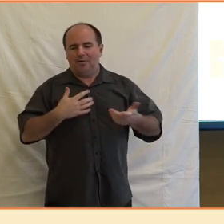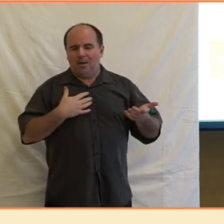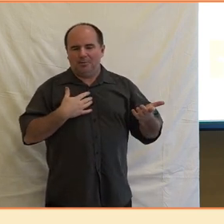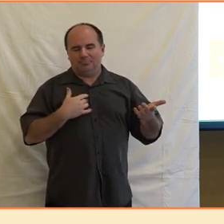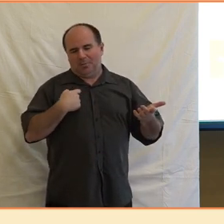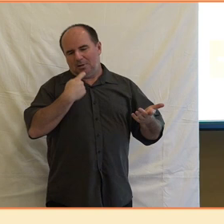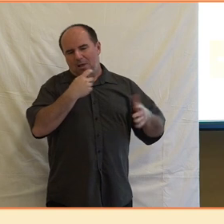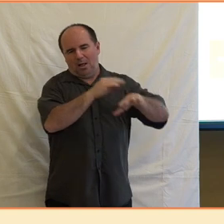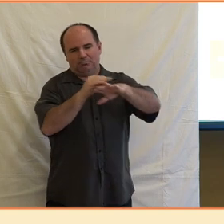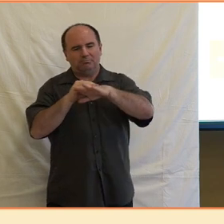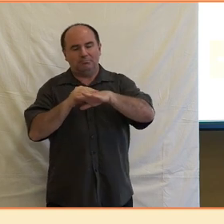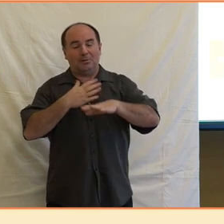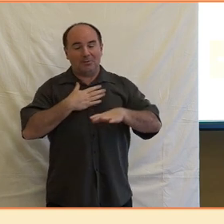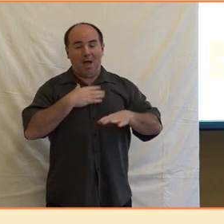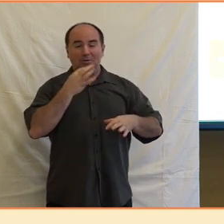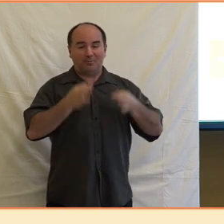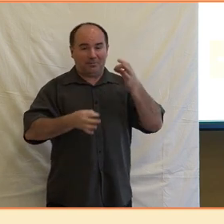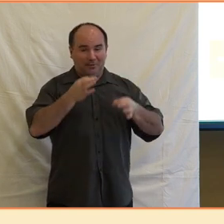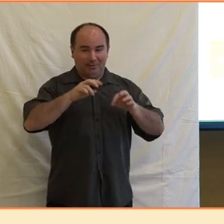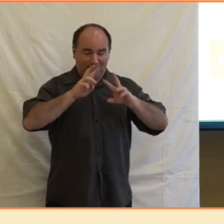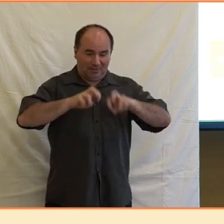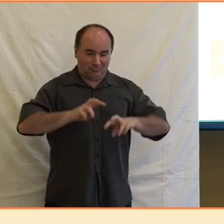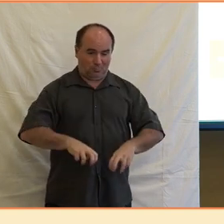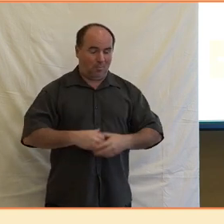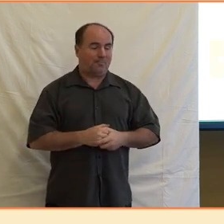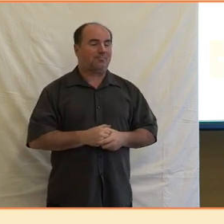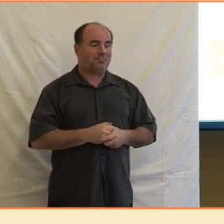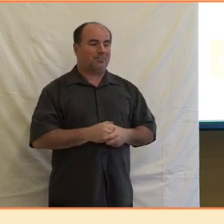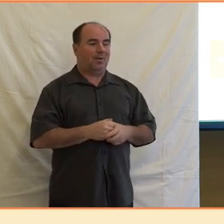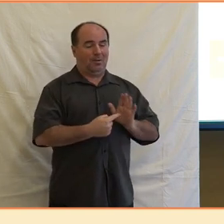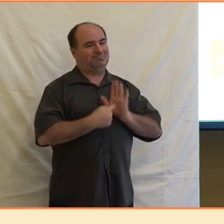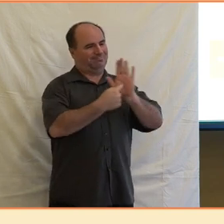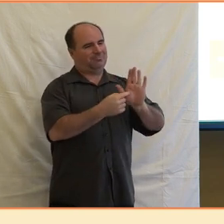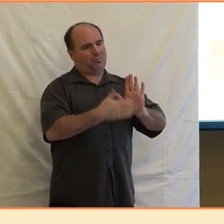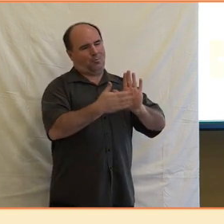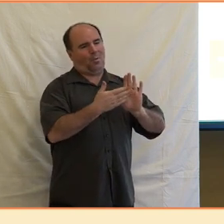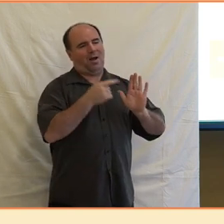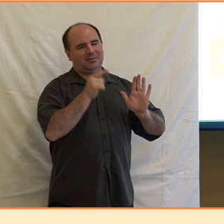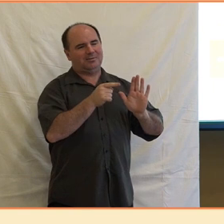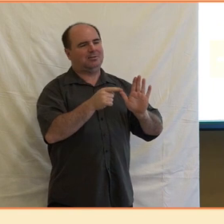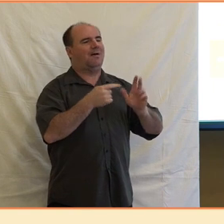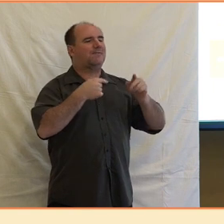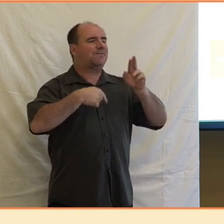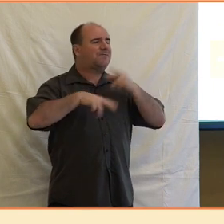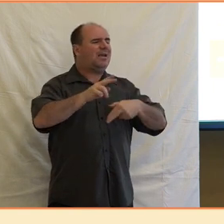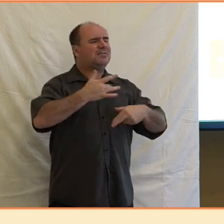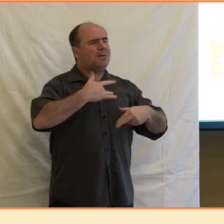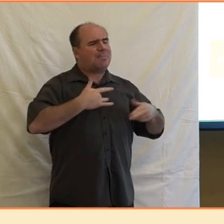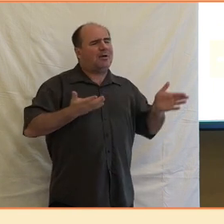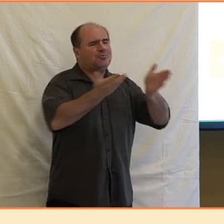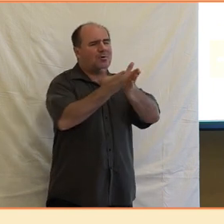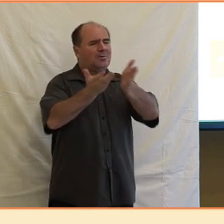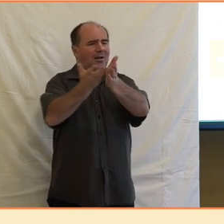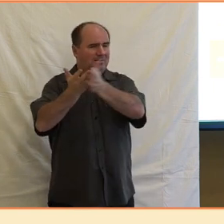že náš výzkum ukazuje, že byť se personalizace používá v poměrně široké míře a dovolím